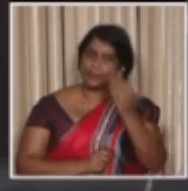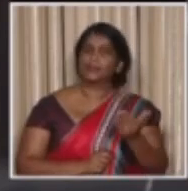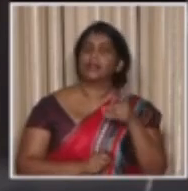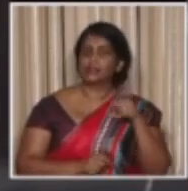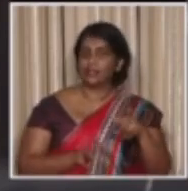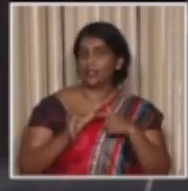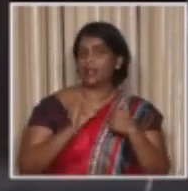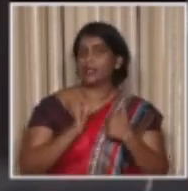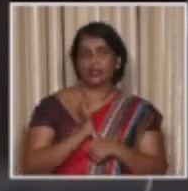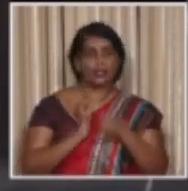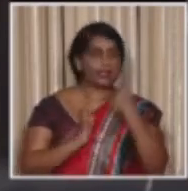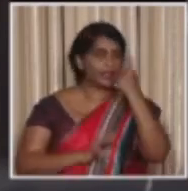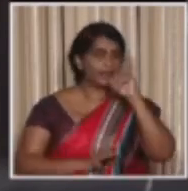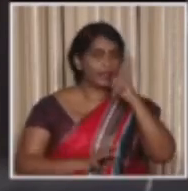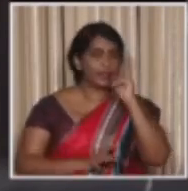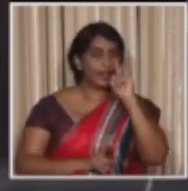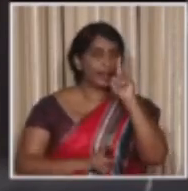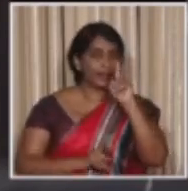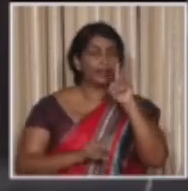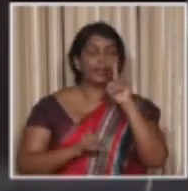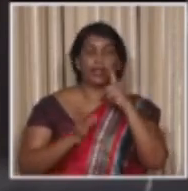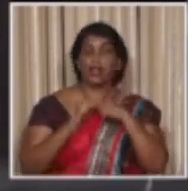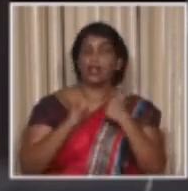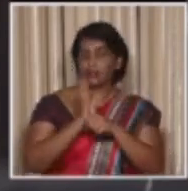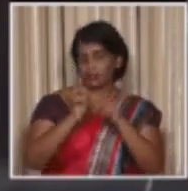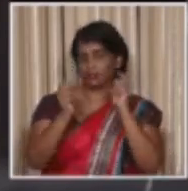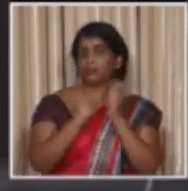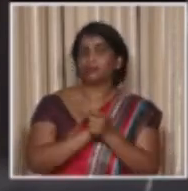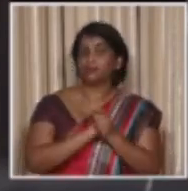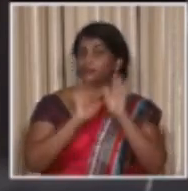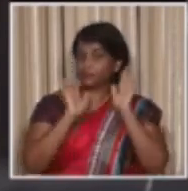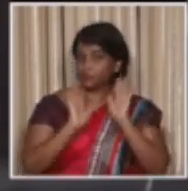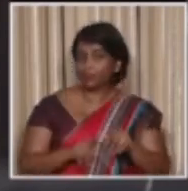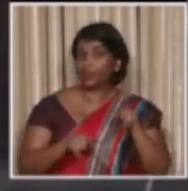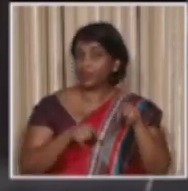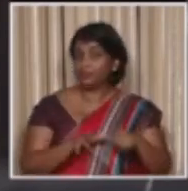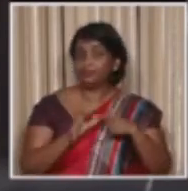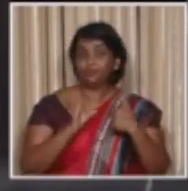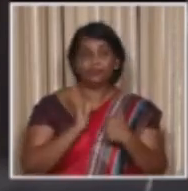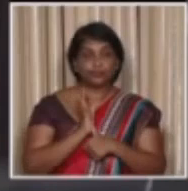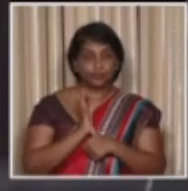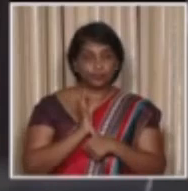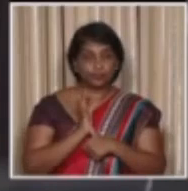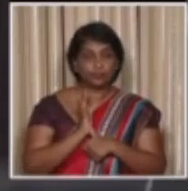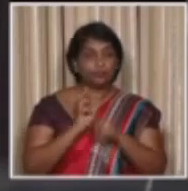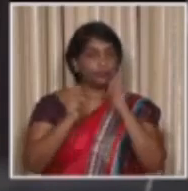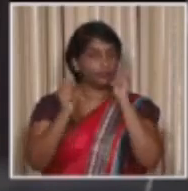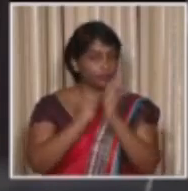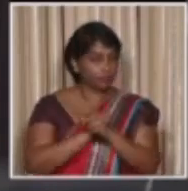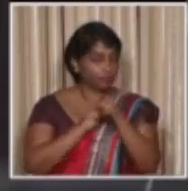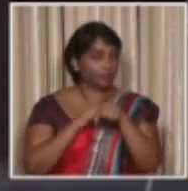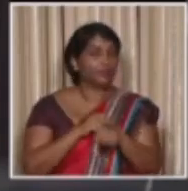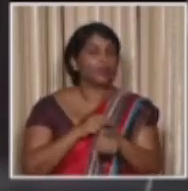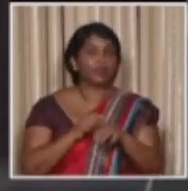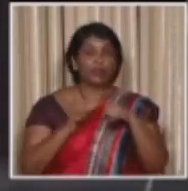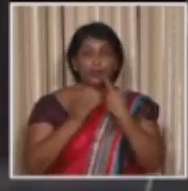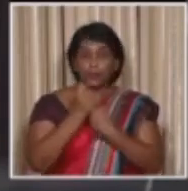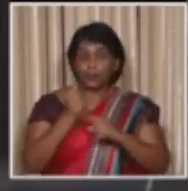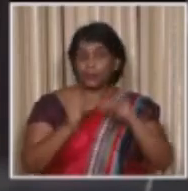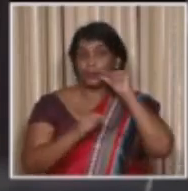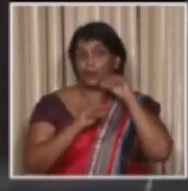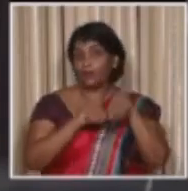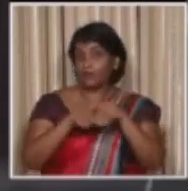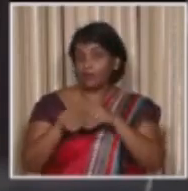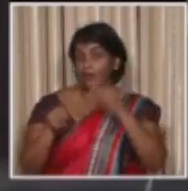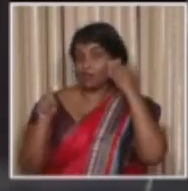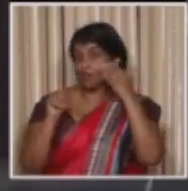පනත 1961 පනත සංශෝධනය කළ යුතුයි. හැබැයි මේ පනත සංශෝධනය කරන්නේ ගංජා වැවීම ප්‍රොමෝට්